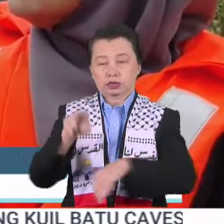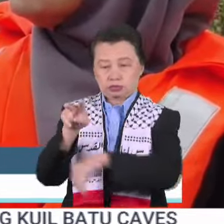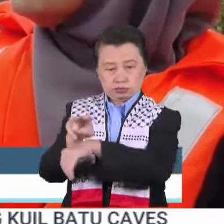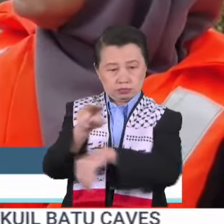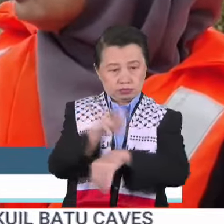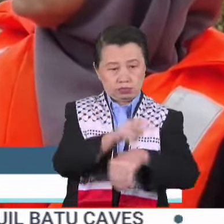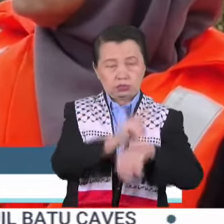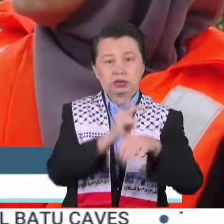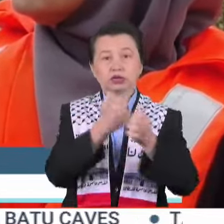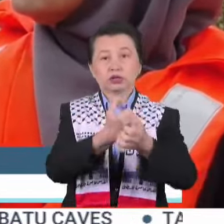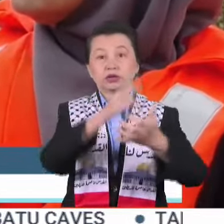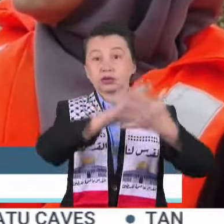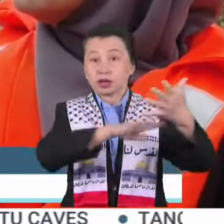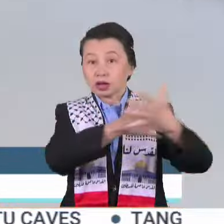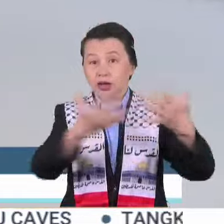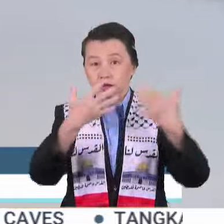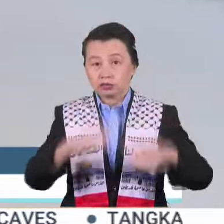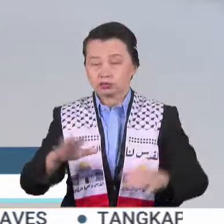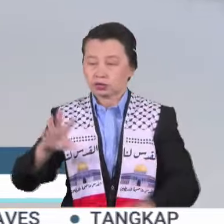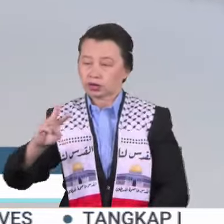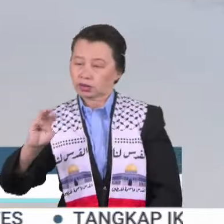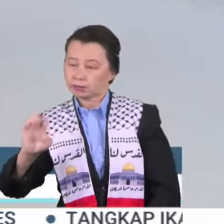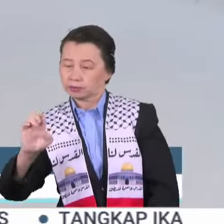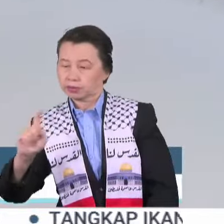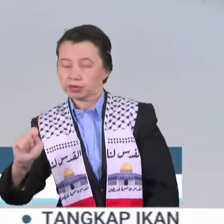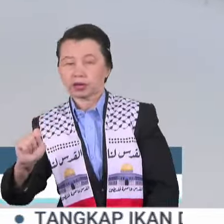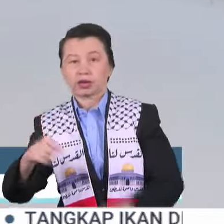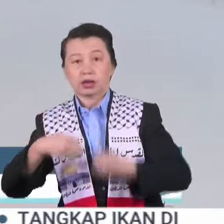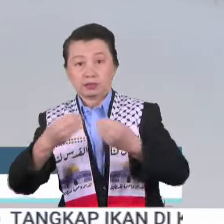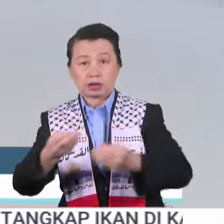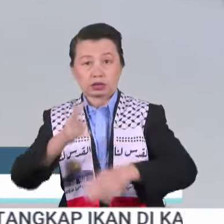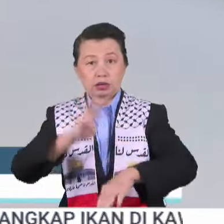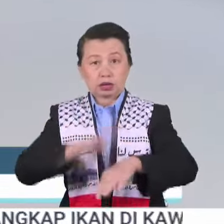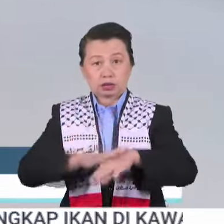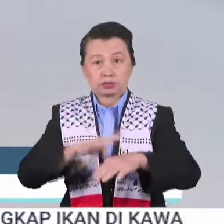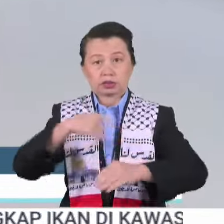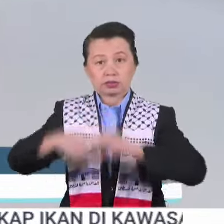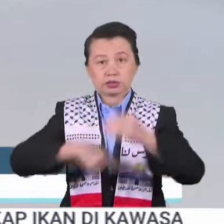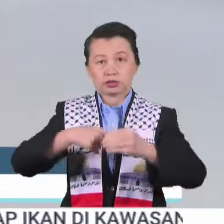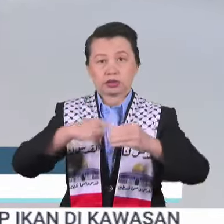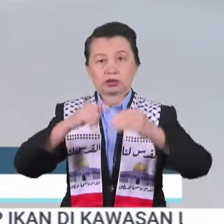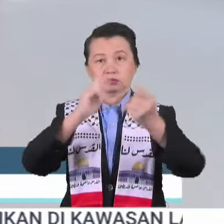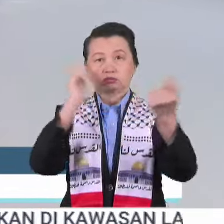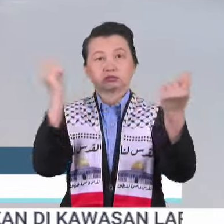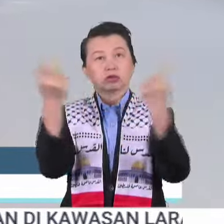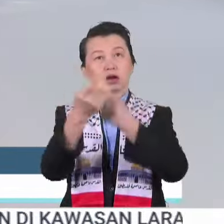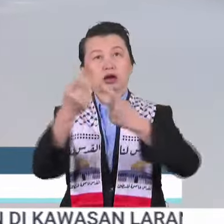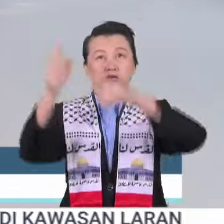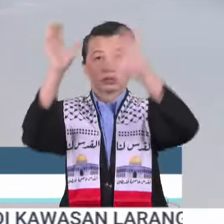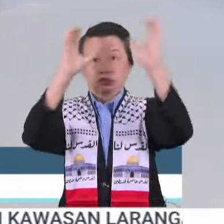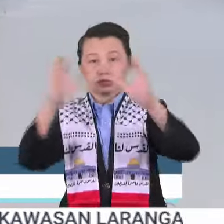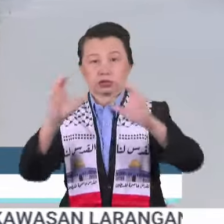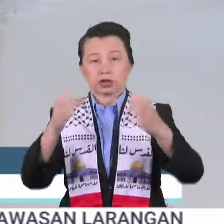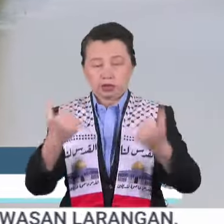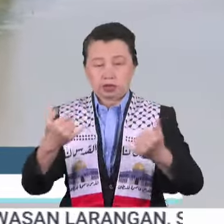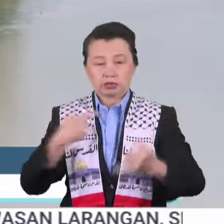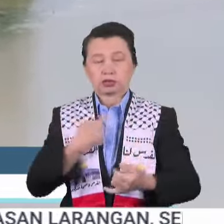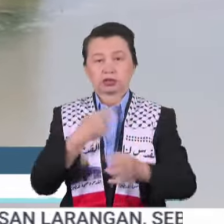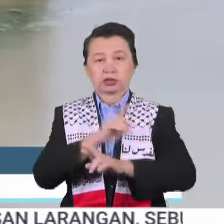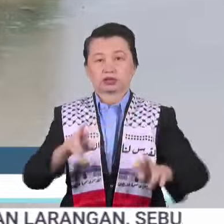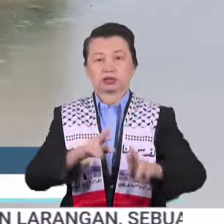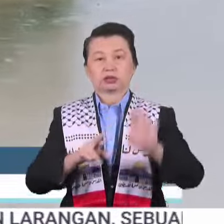pemantauan secara berkala setelah MET mengeluarkan amaran berkaitan dengan keadaan cuaca lah. Setakat hari ini kita menyediakan